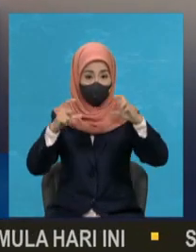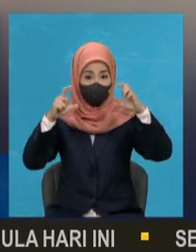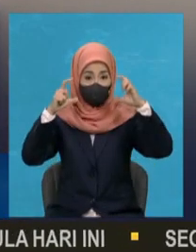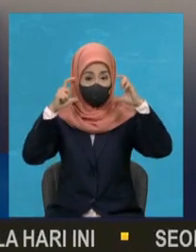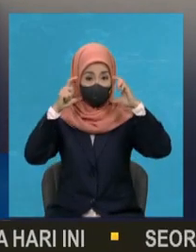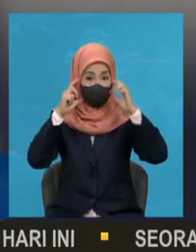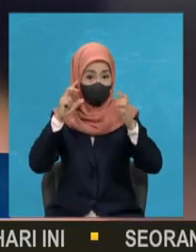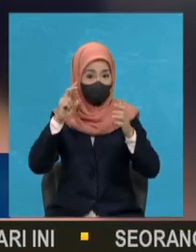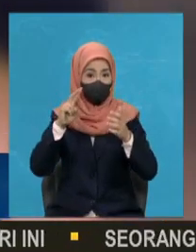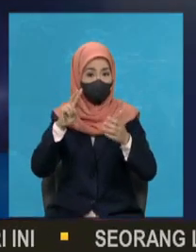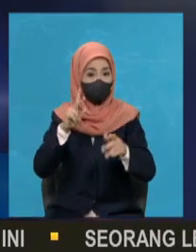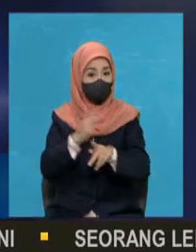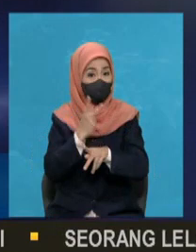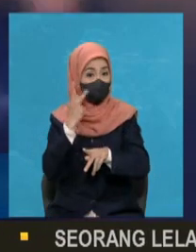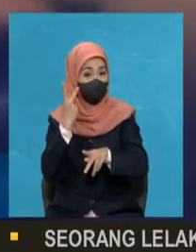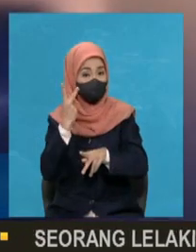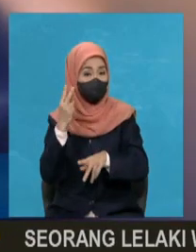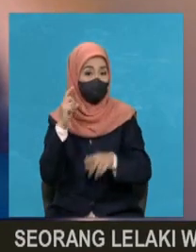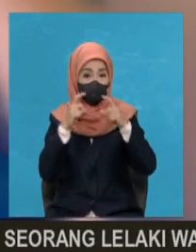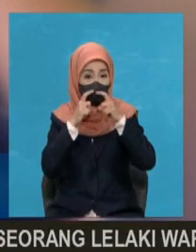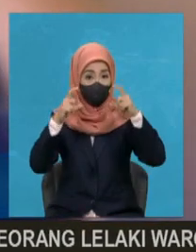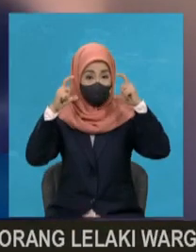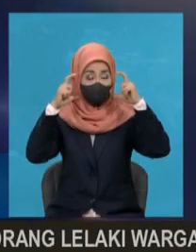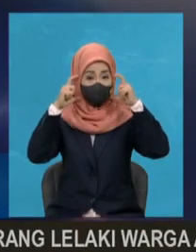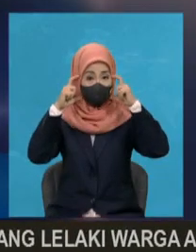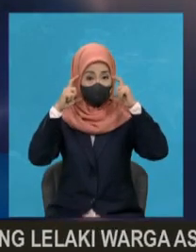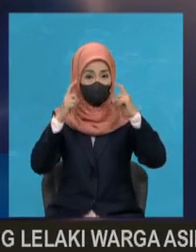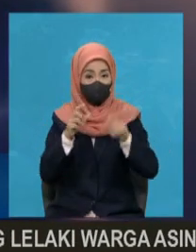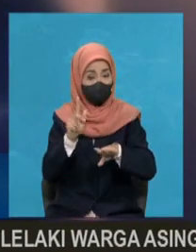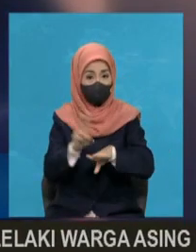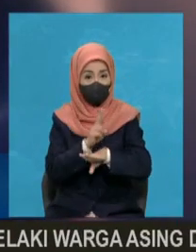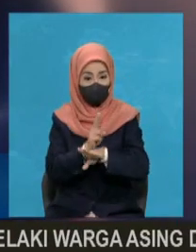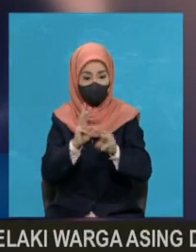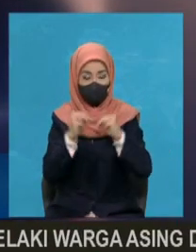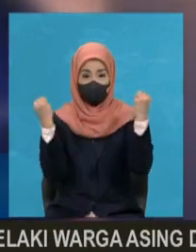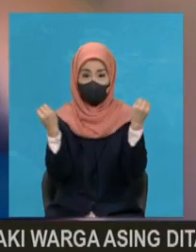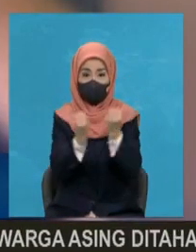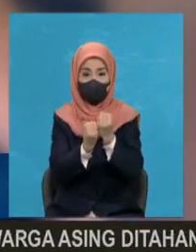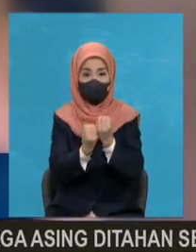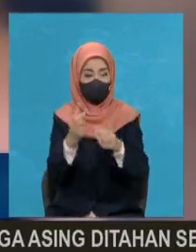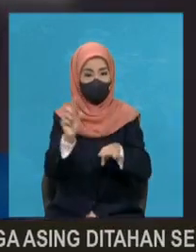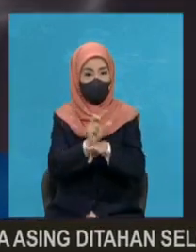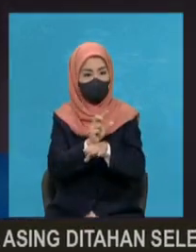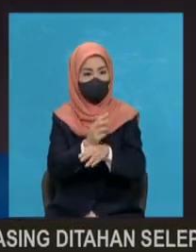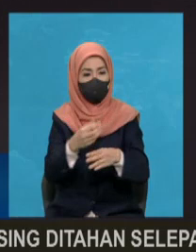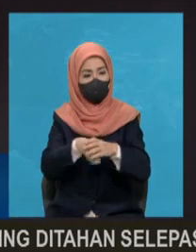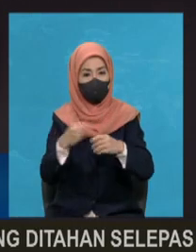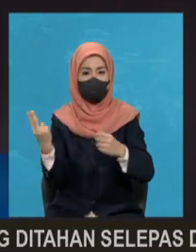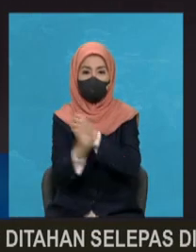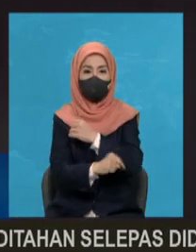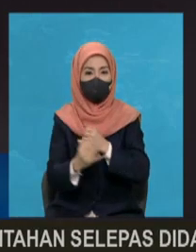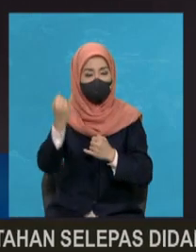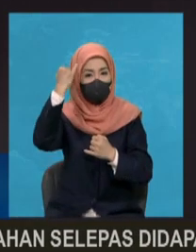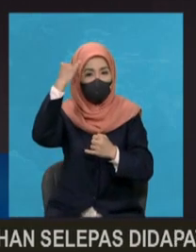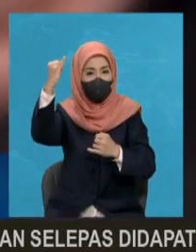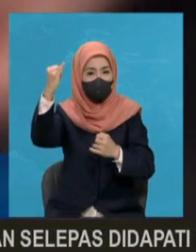double face Mask ini menjadi info berguna kepada masyarakat bukan hanya di negara ini bahkan negara doar dia